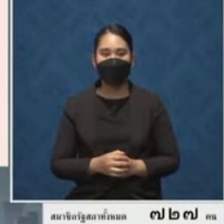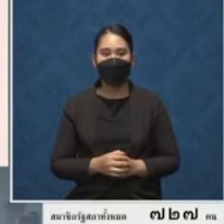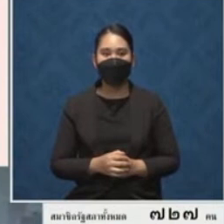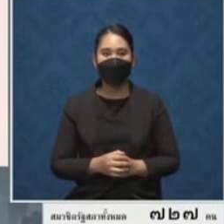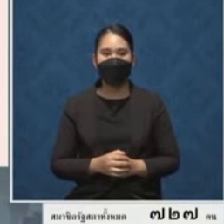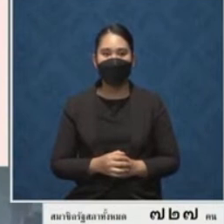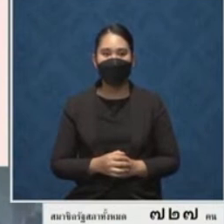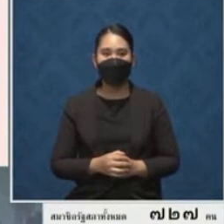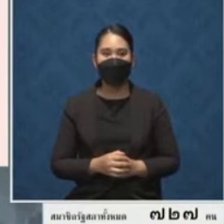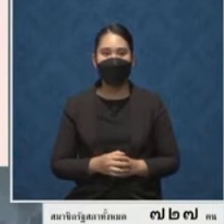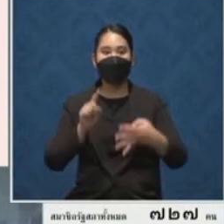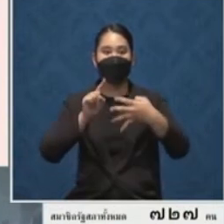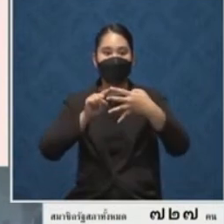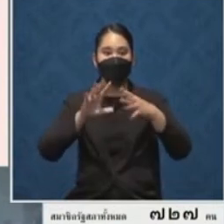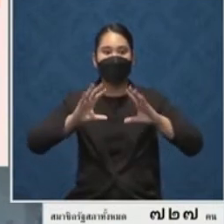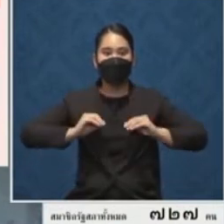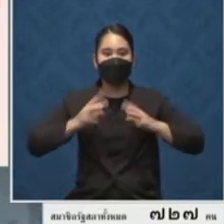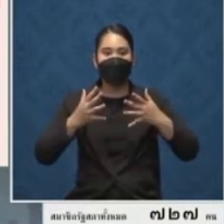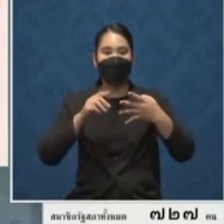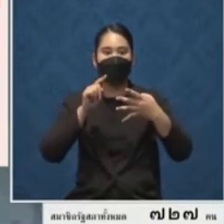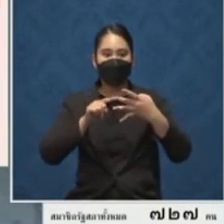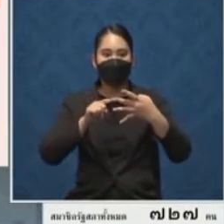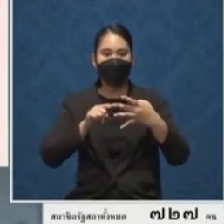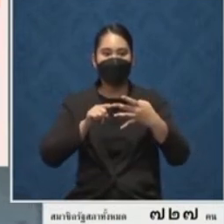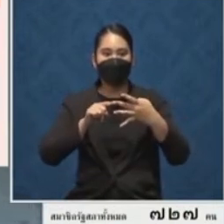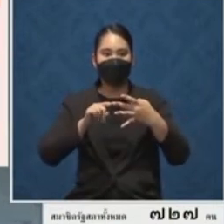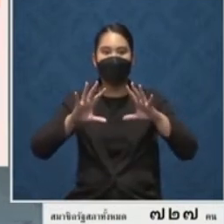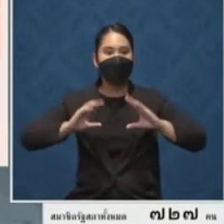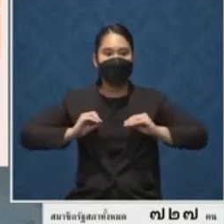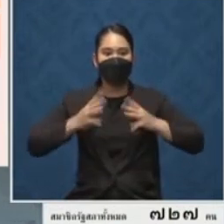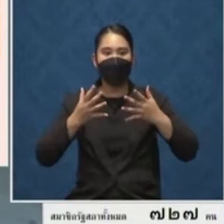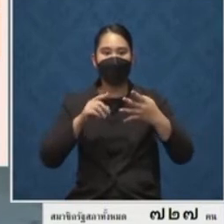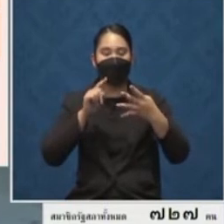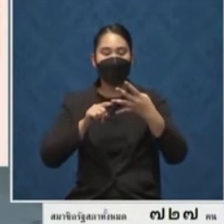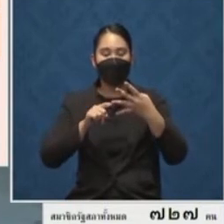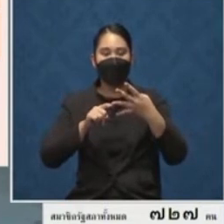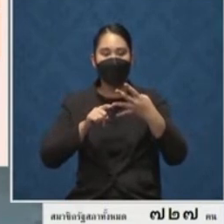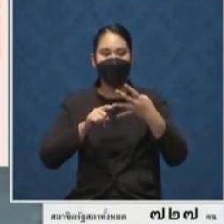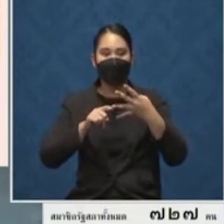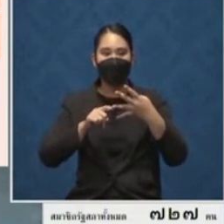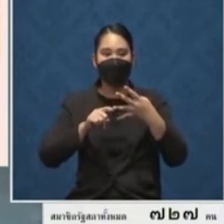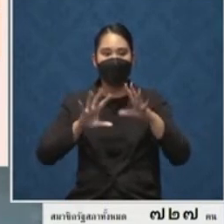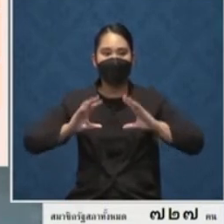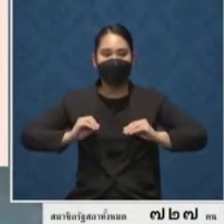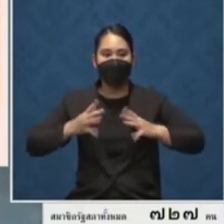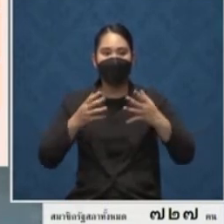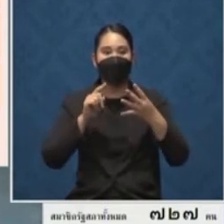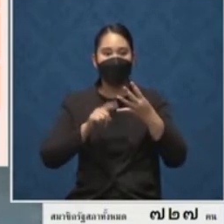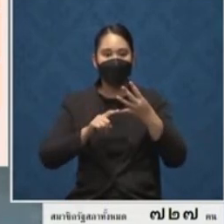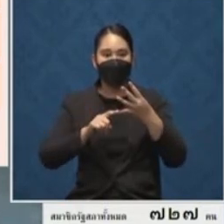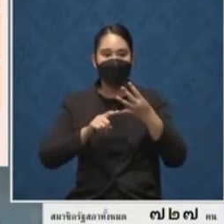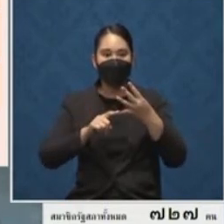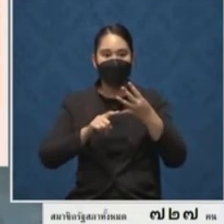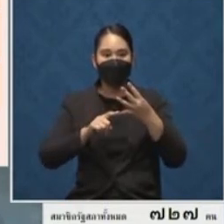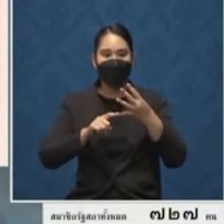1ไม่รับหลักการ2ไม่รับหลักการ3ไม่รับหลักการ4ไม่รับห